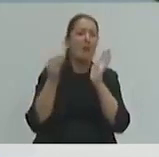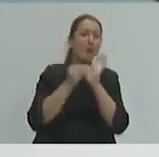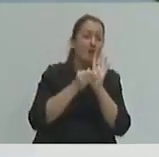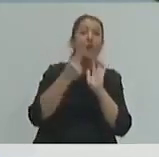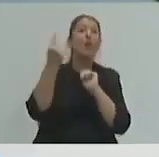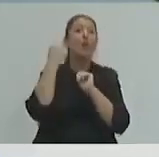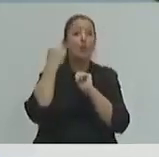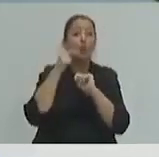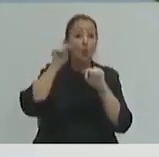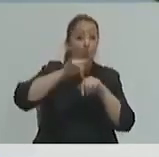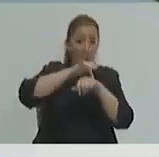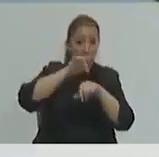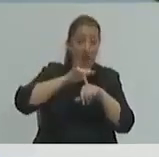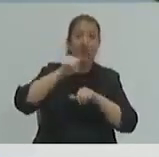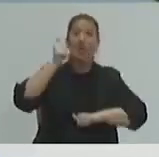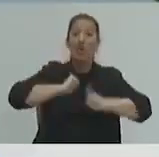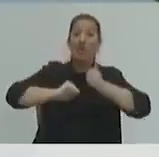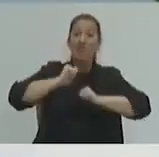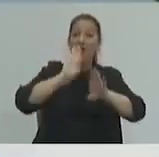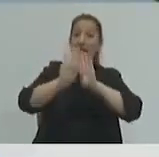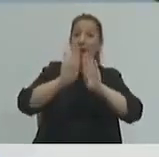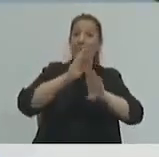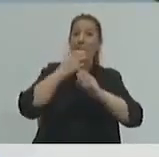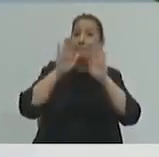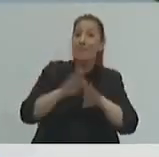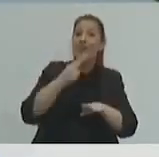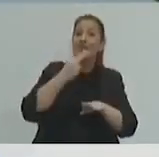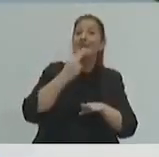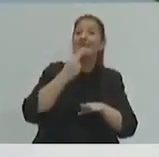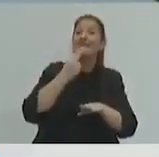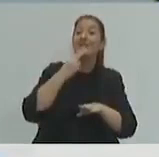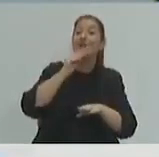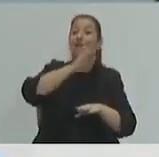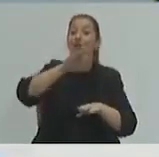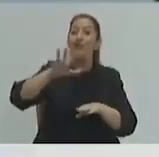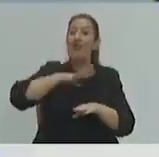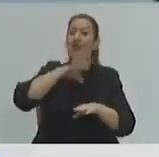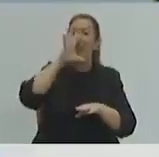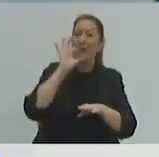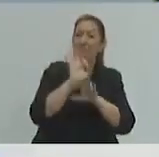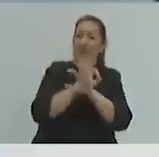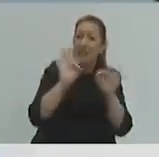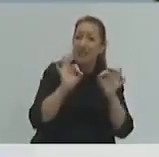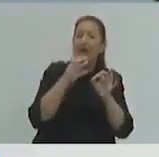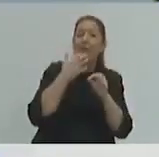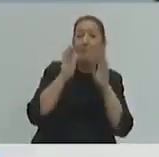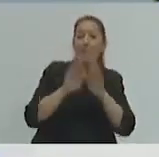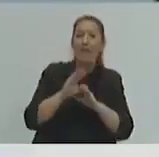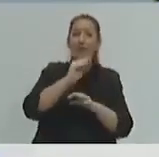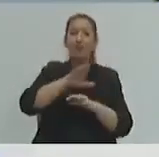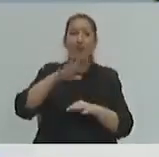Dün bu ülkede üniversite kapılarında bekleyen kız çocuklarımız vardı. Kimsesiz bekleyen çocuklarımız